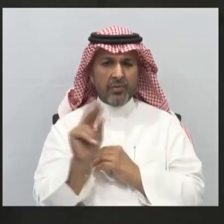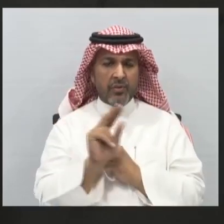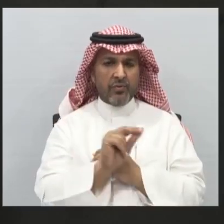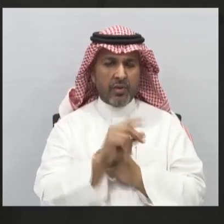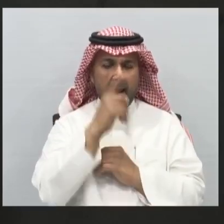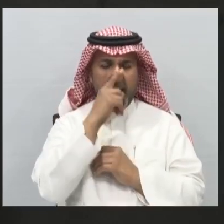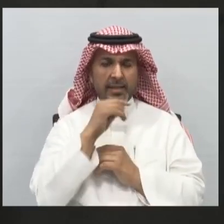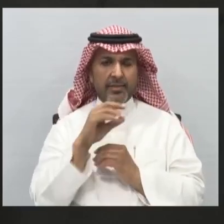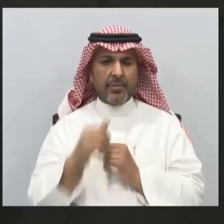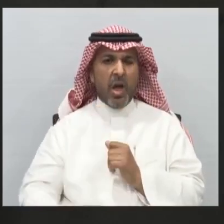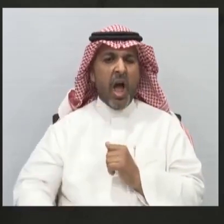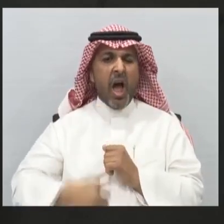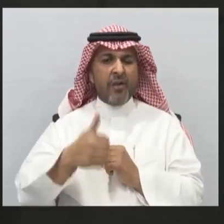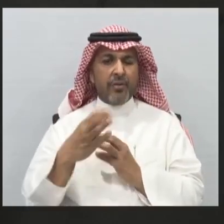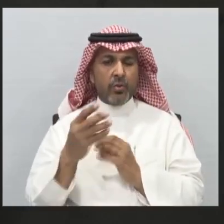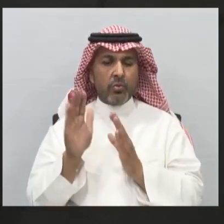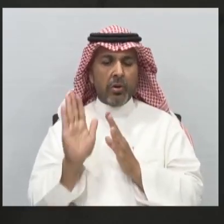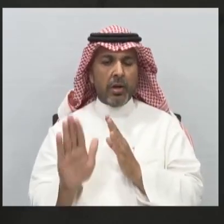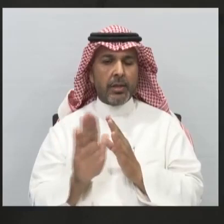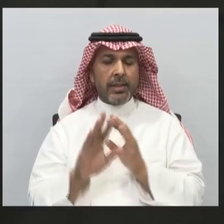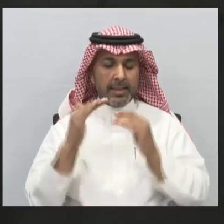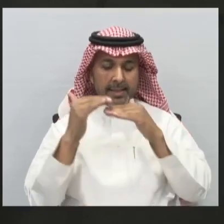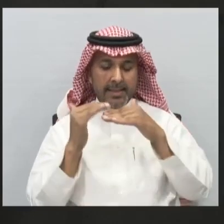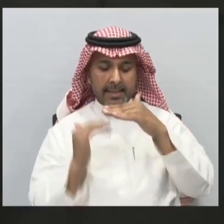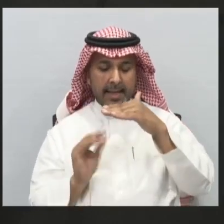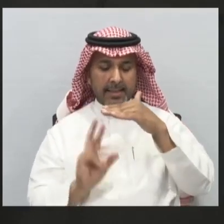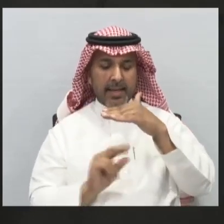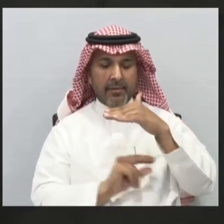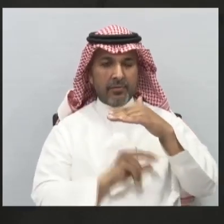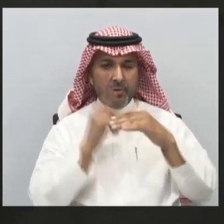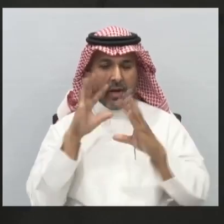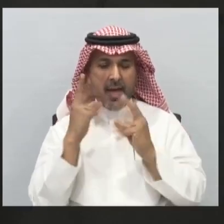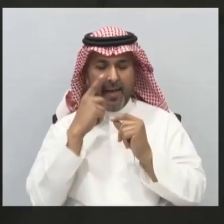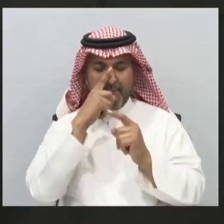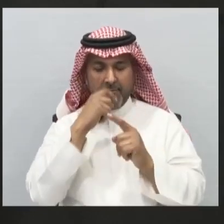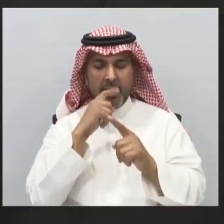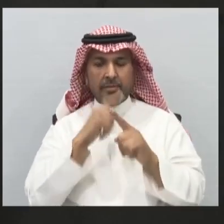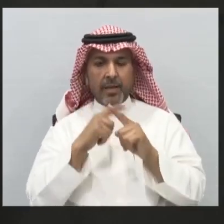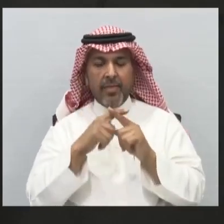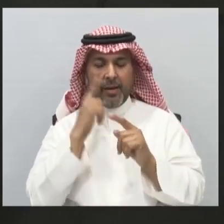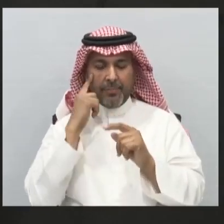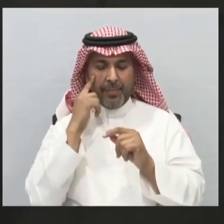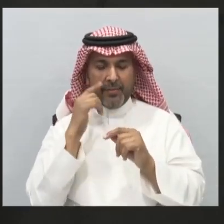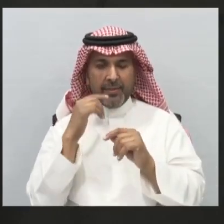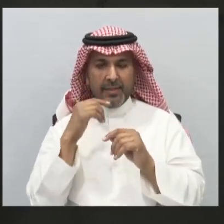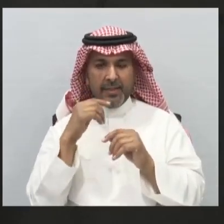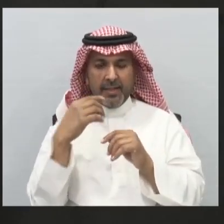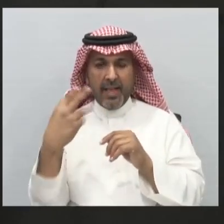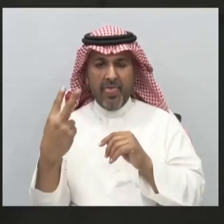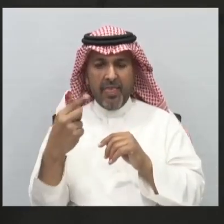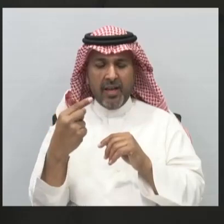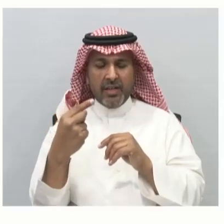الاجزاء شو نسوي راح اوجد كسور متكافئه حتى يصبح لها نفس الاجزاء